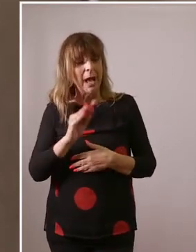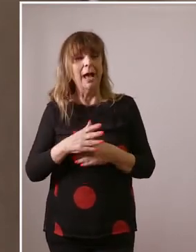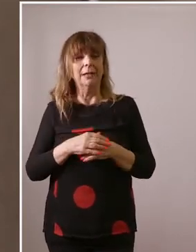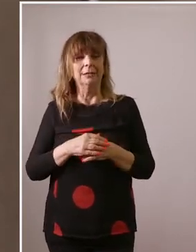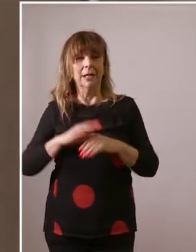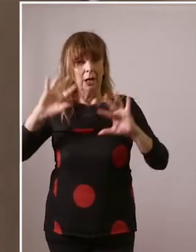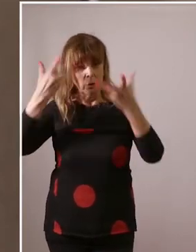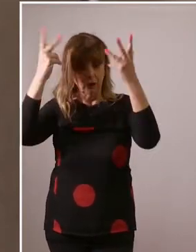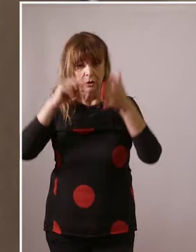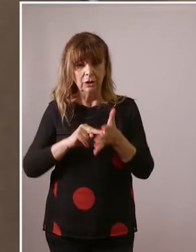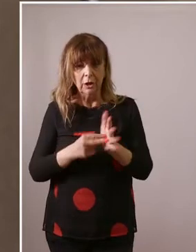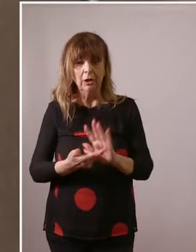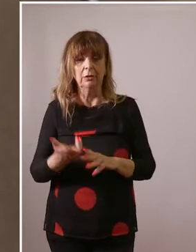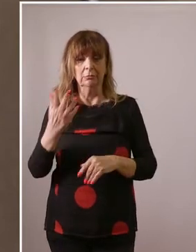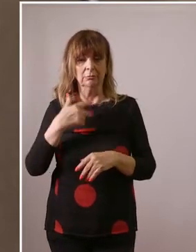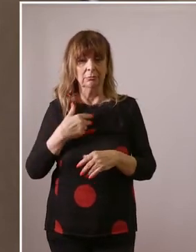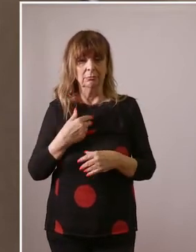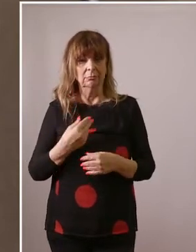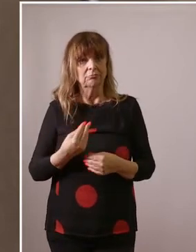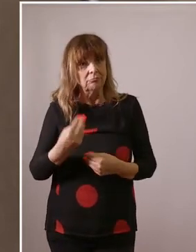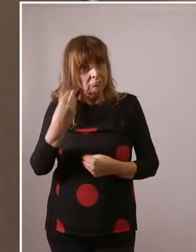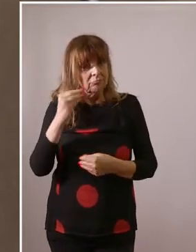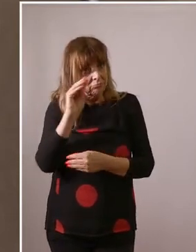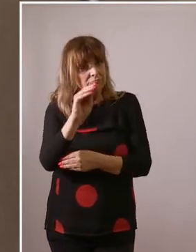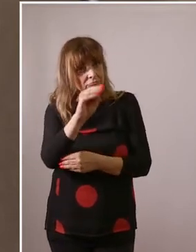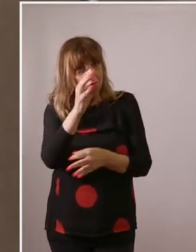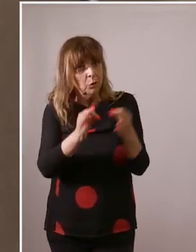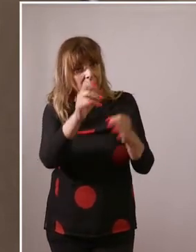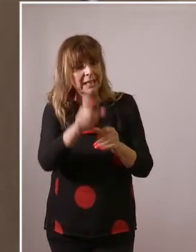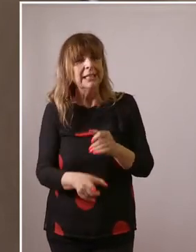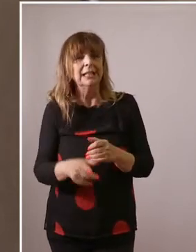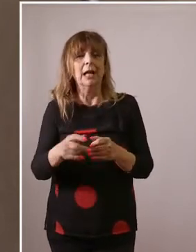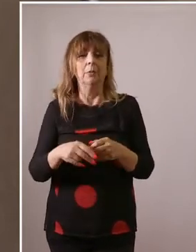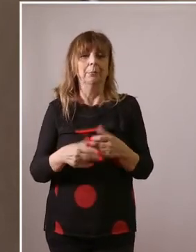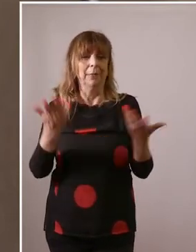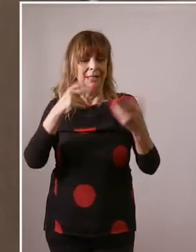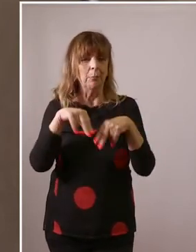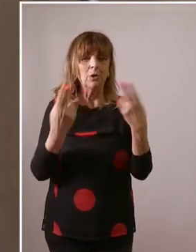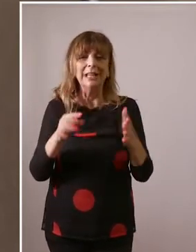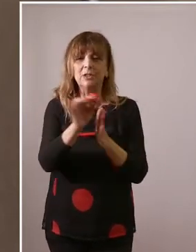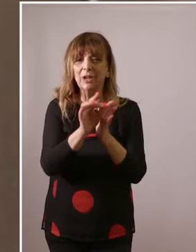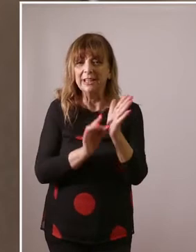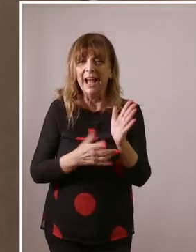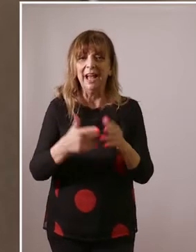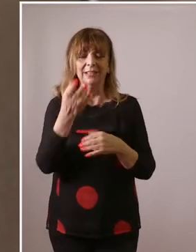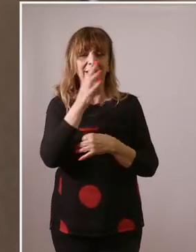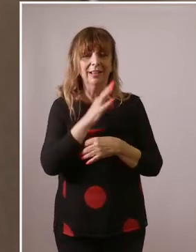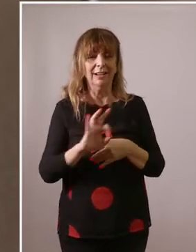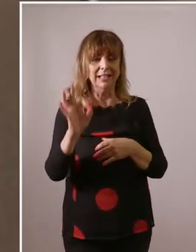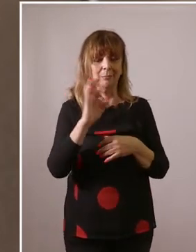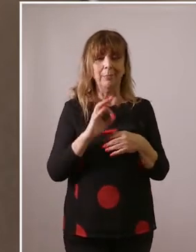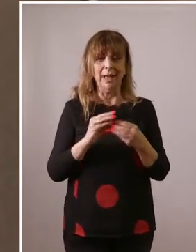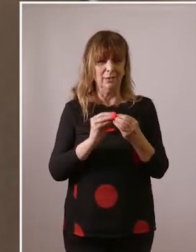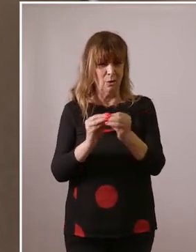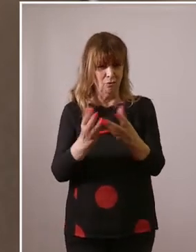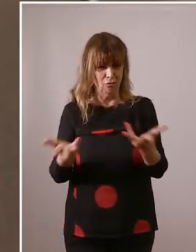tecnologica rivolge anche al giurista da tutela per esempio la protezione dei dati rispetto a congegni